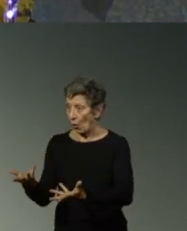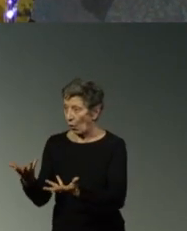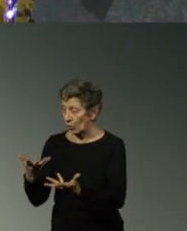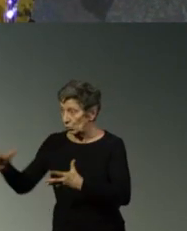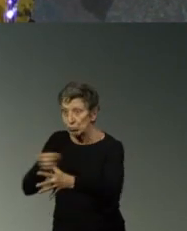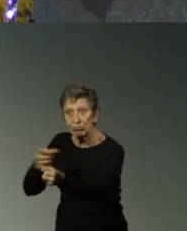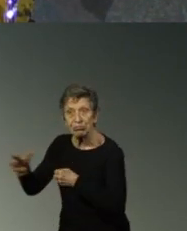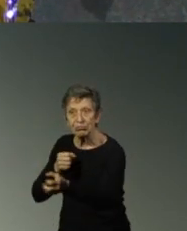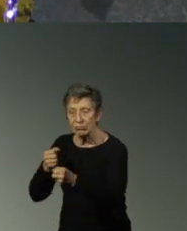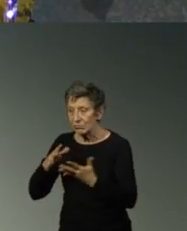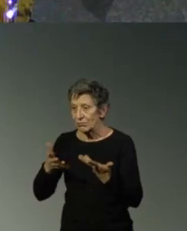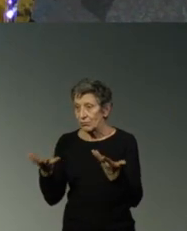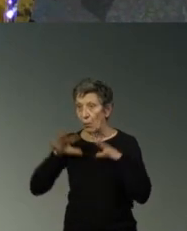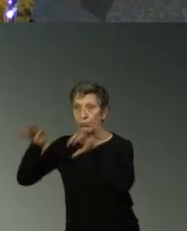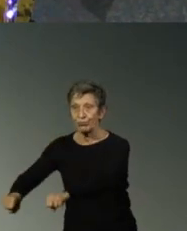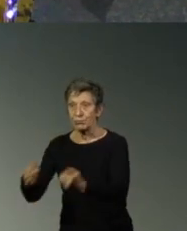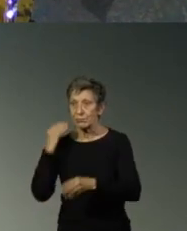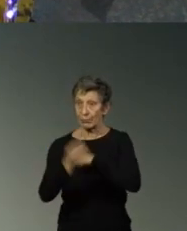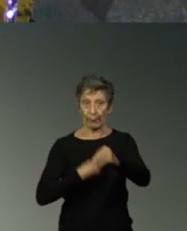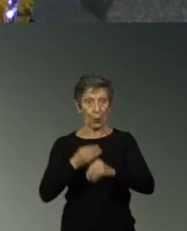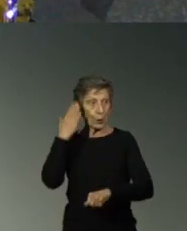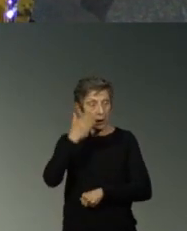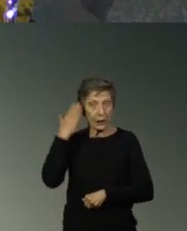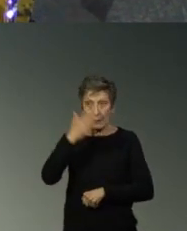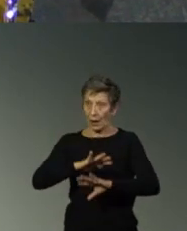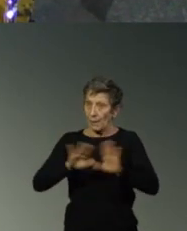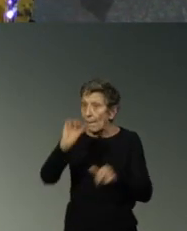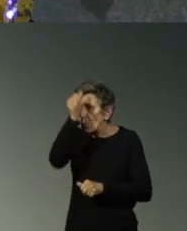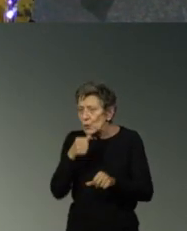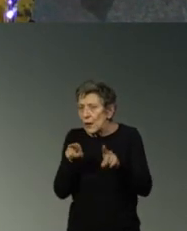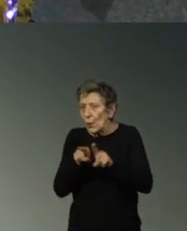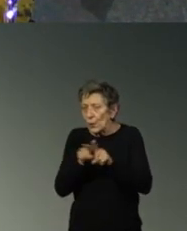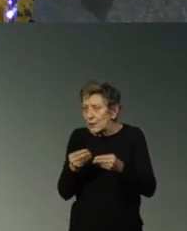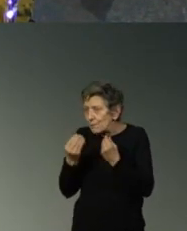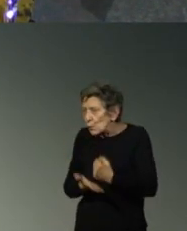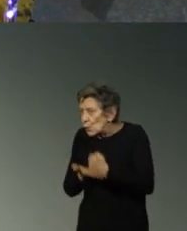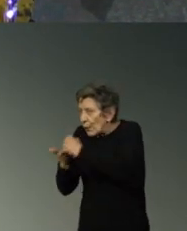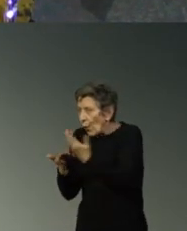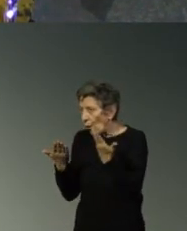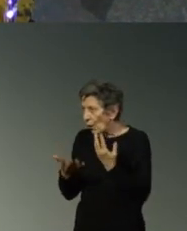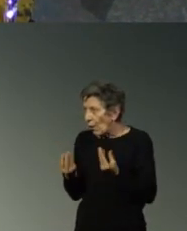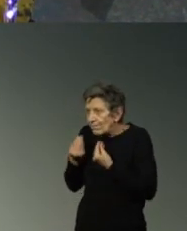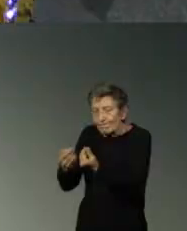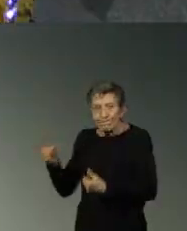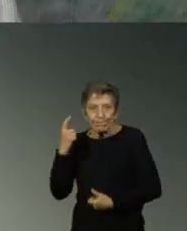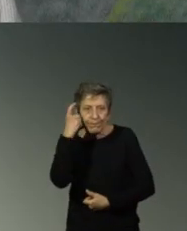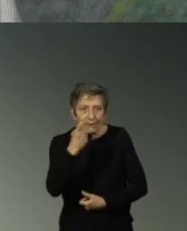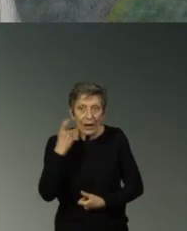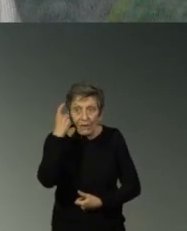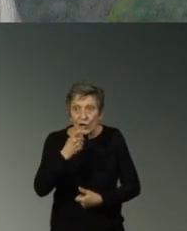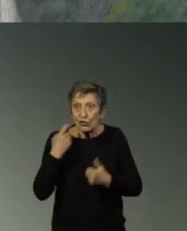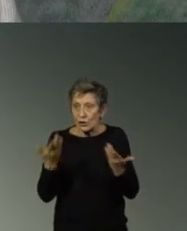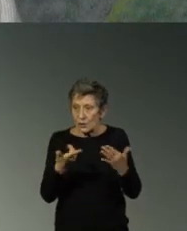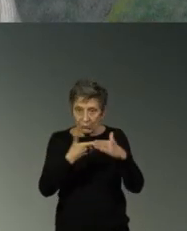animal. Et c'est aussi pour vous un support pour réfléchir à ce que le langage